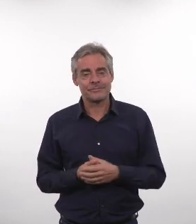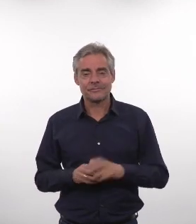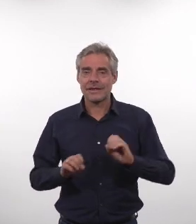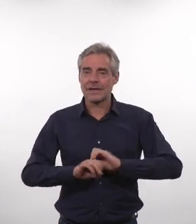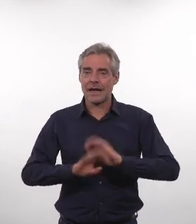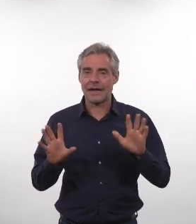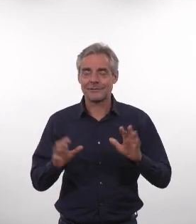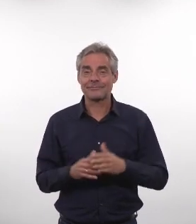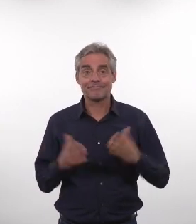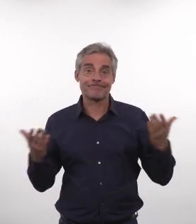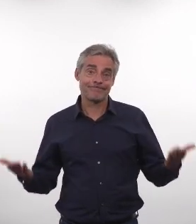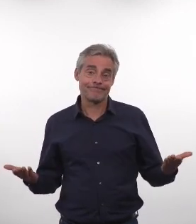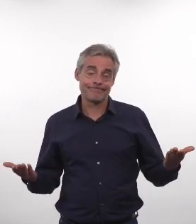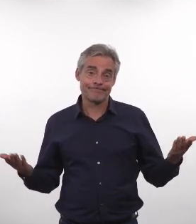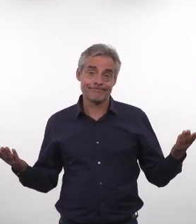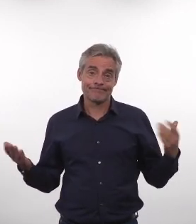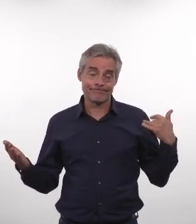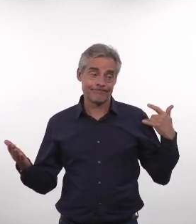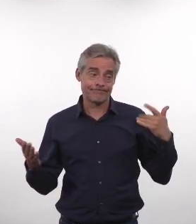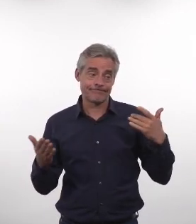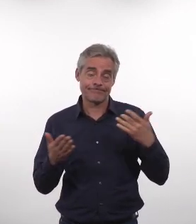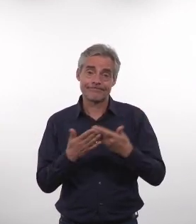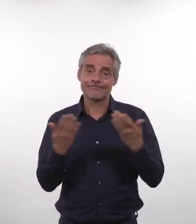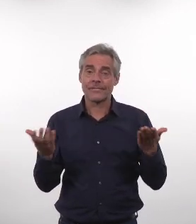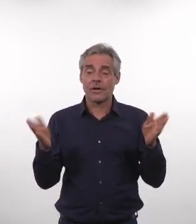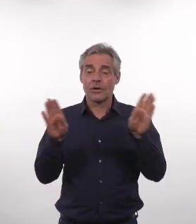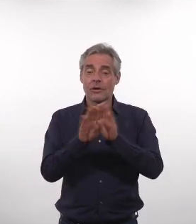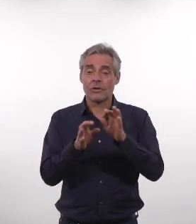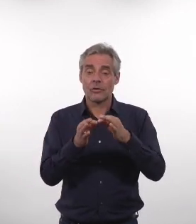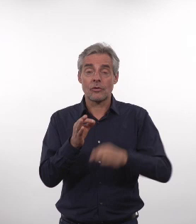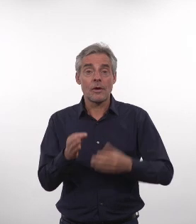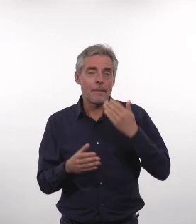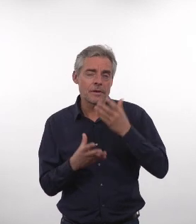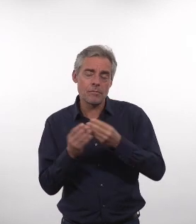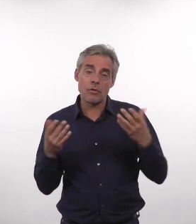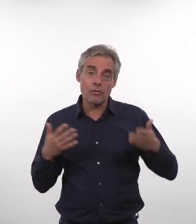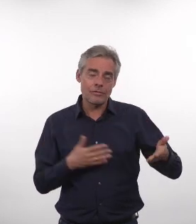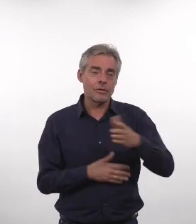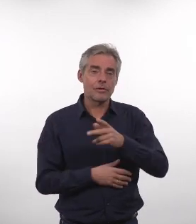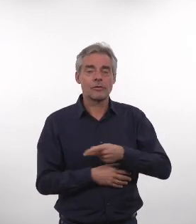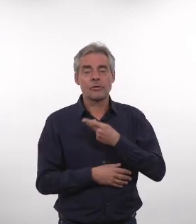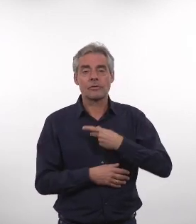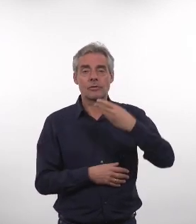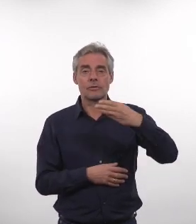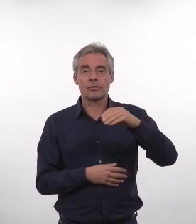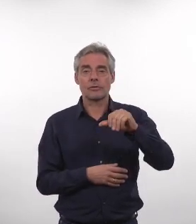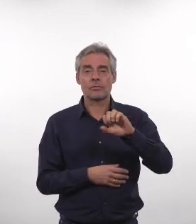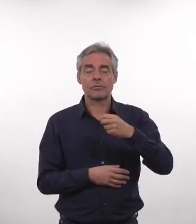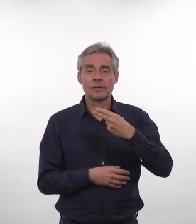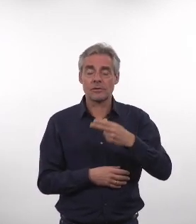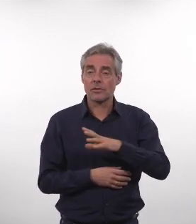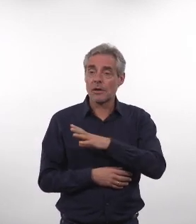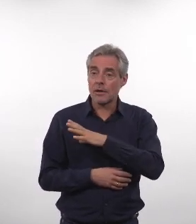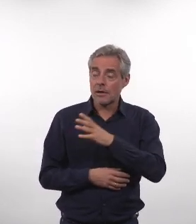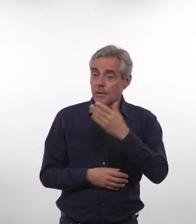très clair. On va devoir conclure ce webinaire. Je vous remercie infiniment, docteur Masson. Merci, Madame